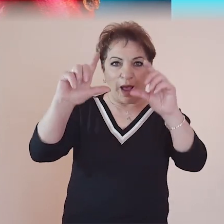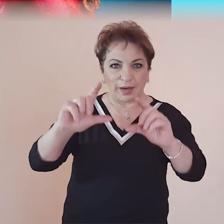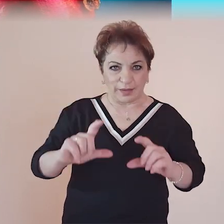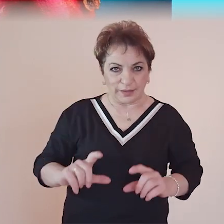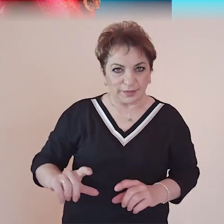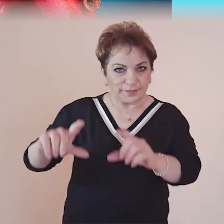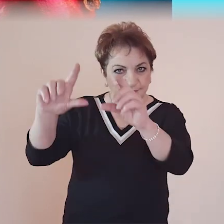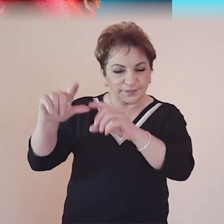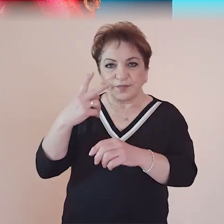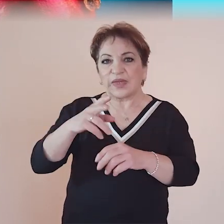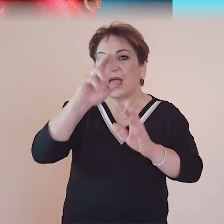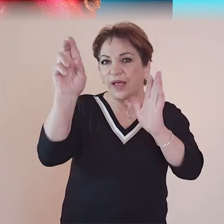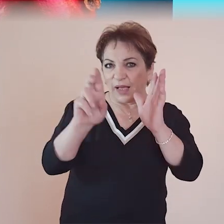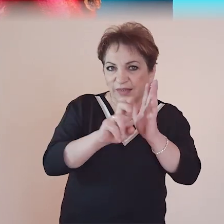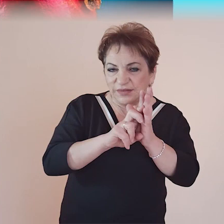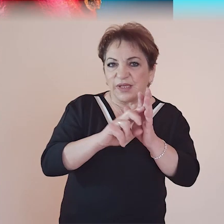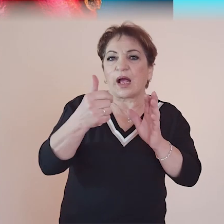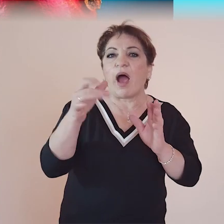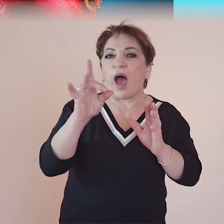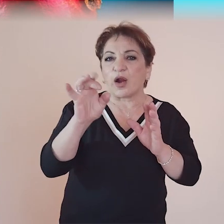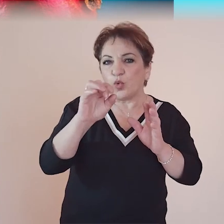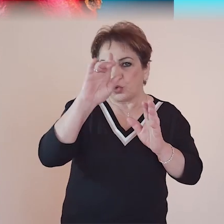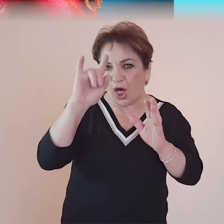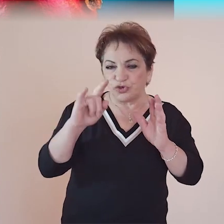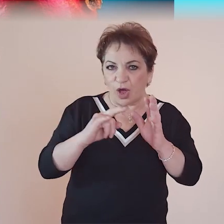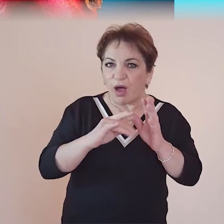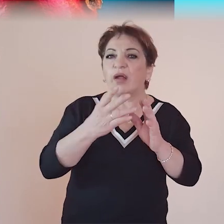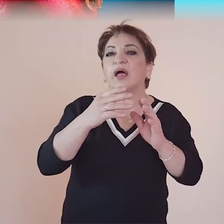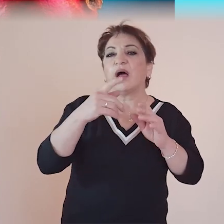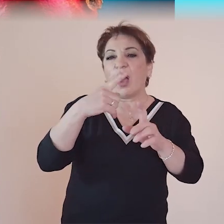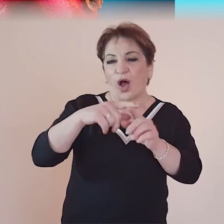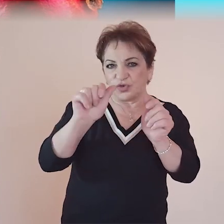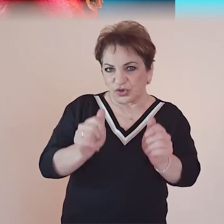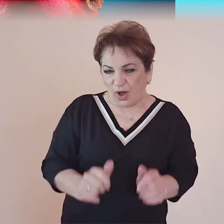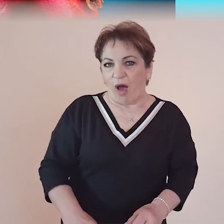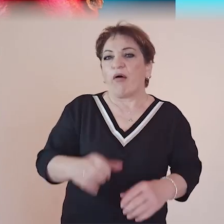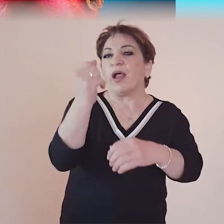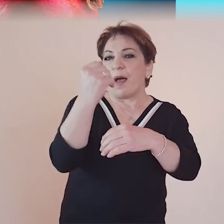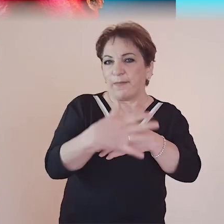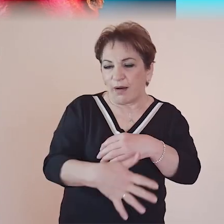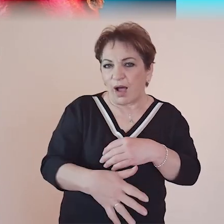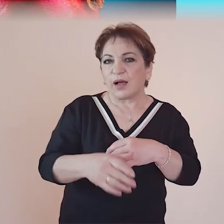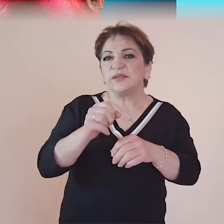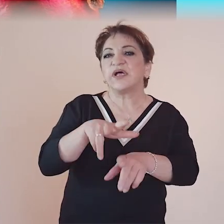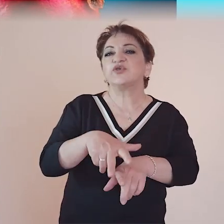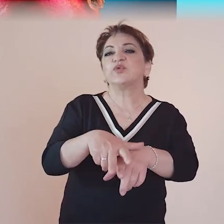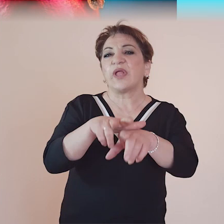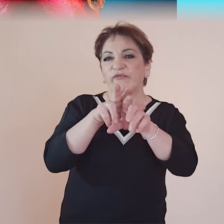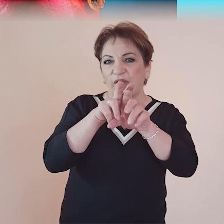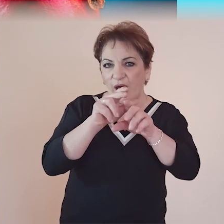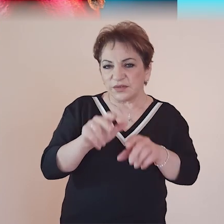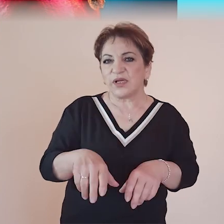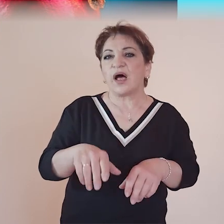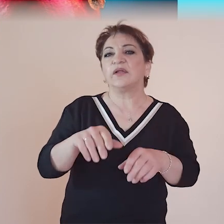տեսնում, եկեղեցին, գարնուտաճարը, խաչքար, Հանրապետության հրապարակը, սասունցի դավթի արձանը,